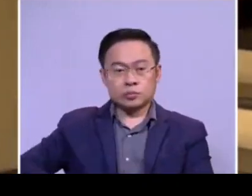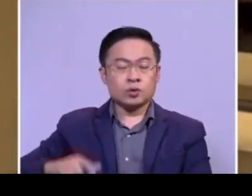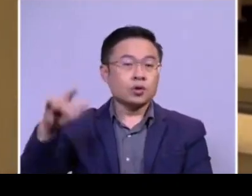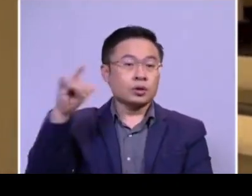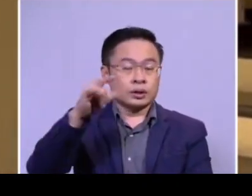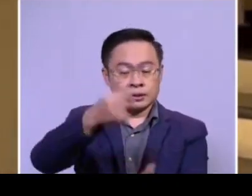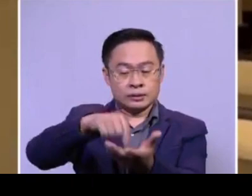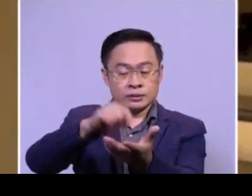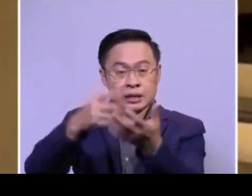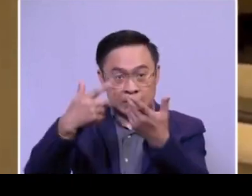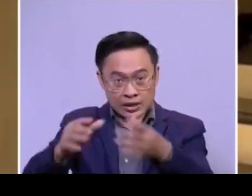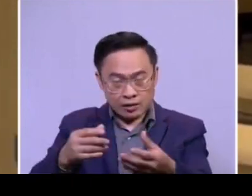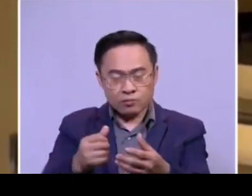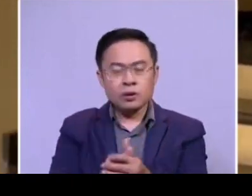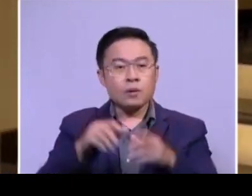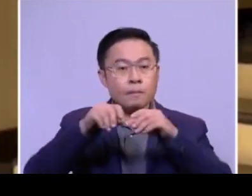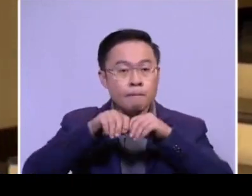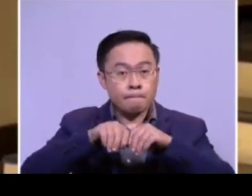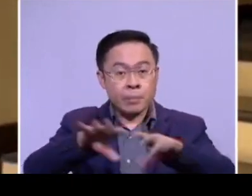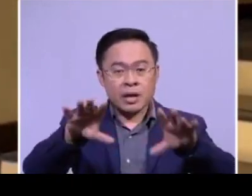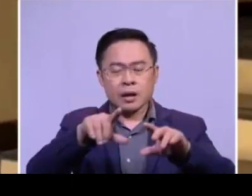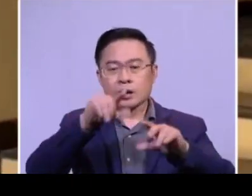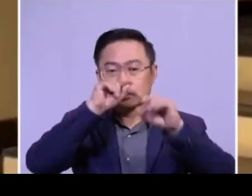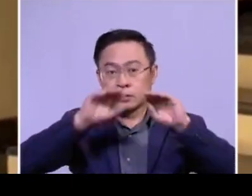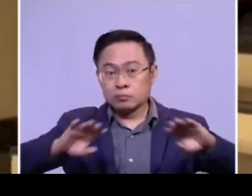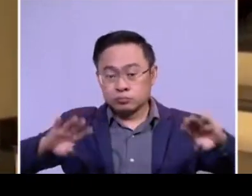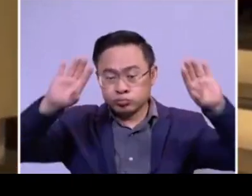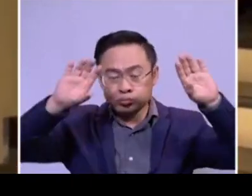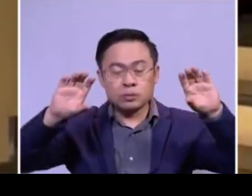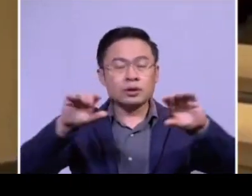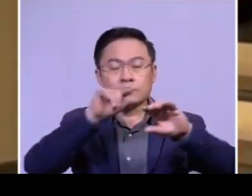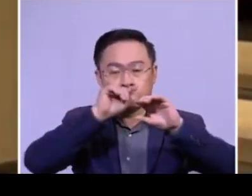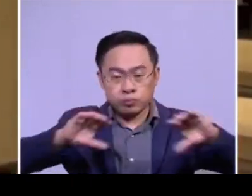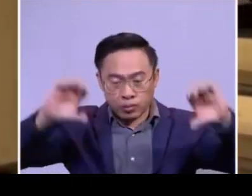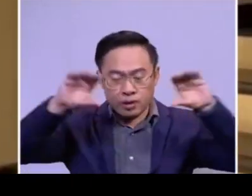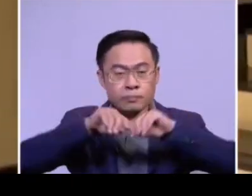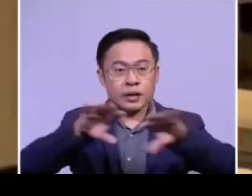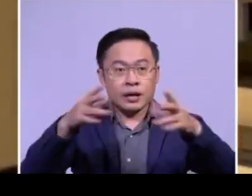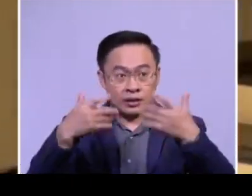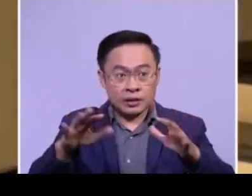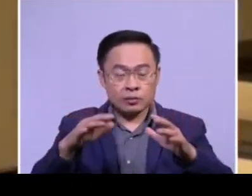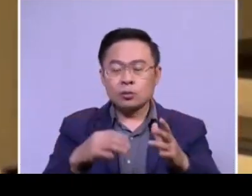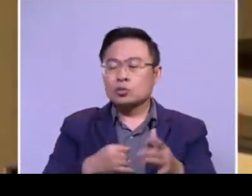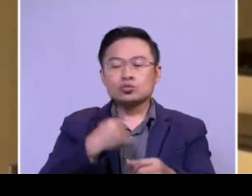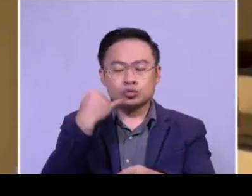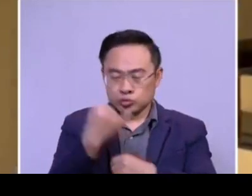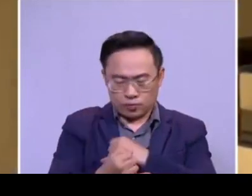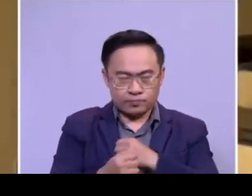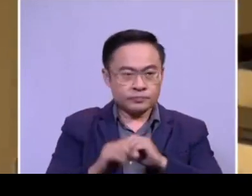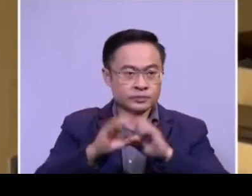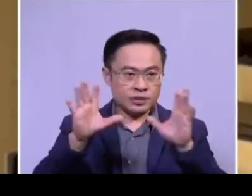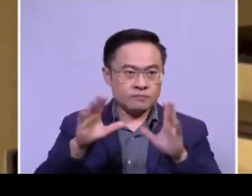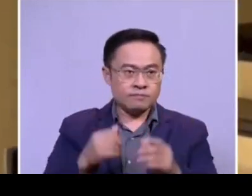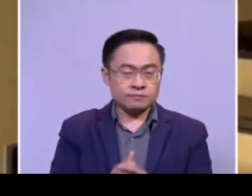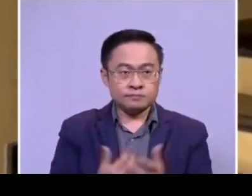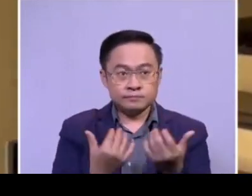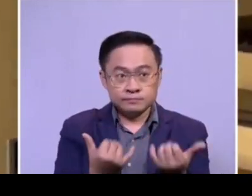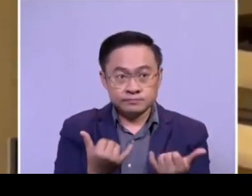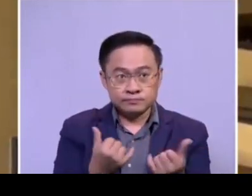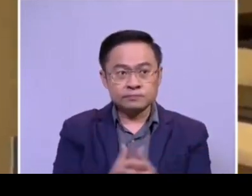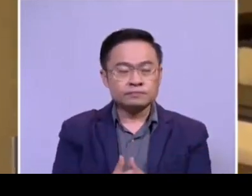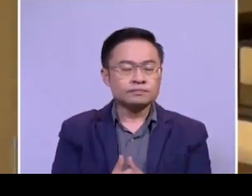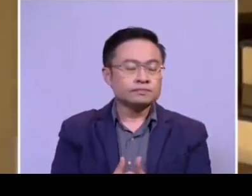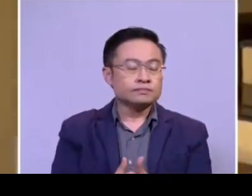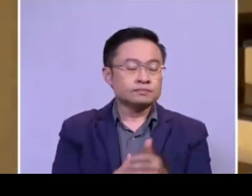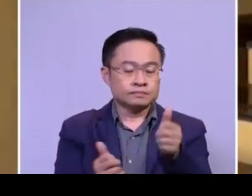สื่อข่าวถามว่ามีการนำพระราชกฤษฎีกายุคสภาผู้แทนราษฎรขึ้นทูลเกล้าไปแล้วหรือยังแล้วก็เมื่อไหร่คุณวิษณุ